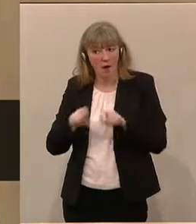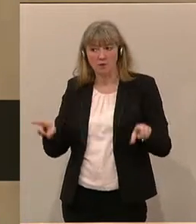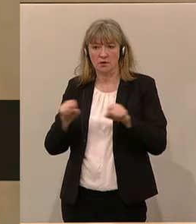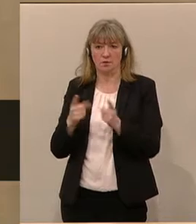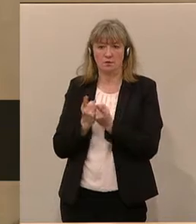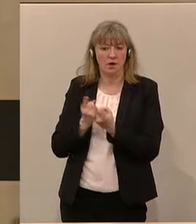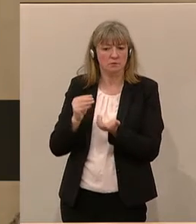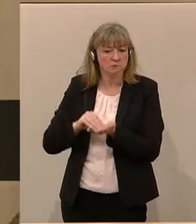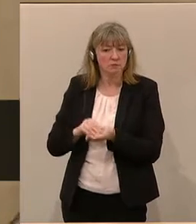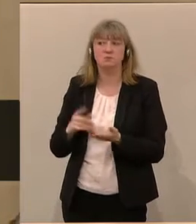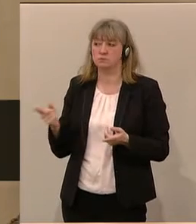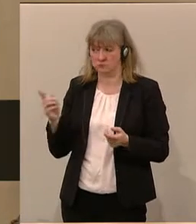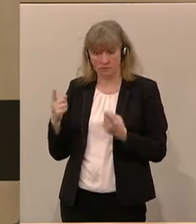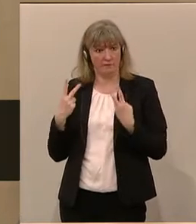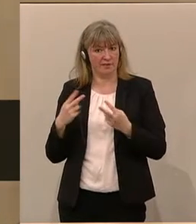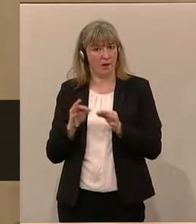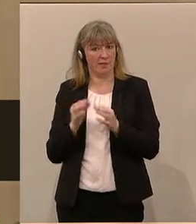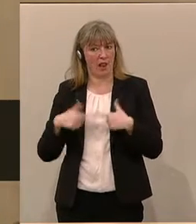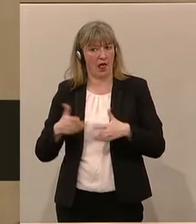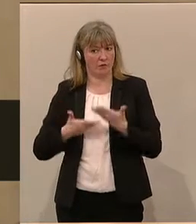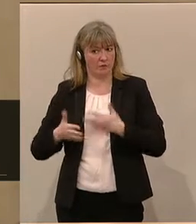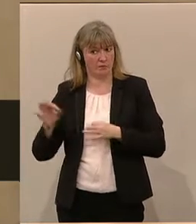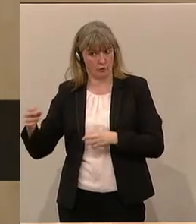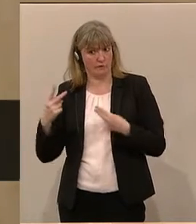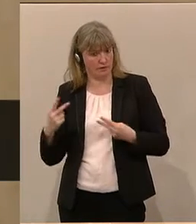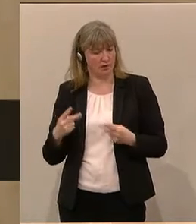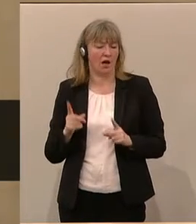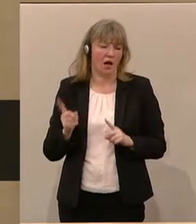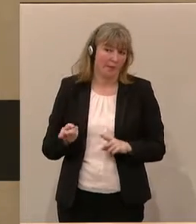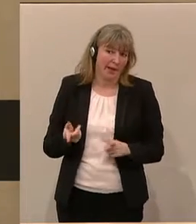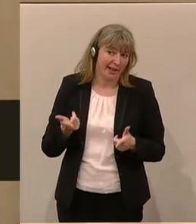und Zeitungsberichten, wie wichtig Ihnen die Biolandwirtschaft ist. Aber